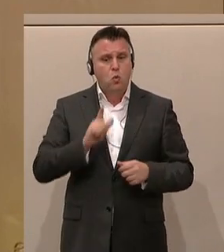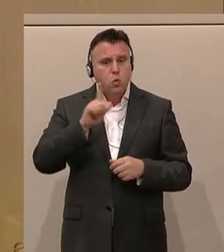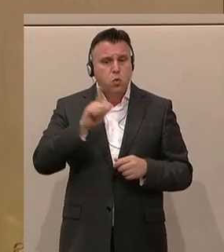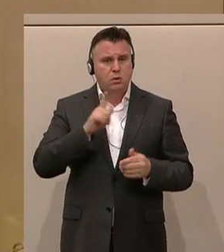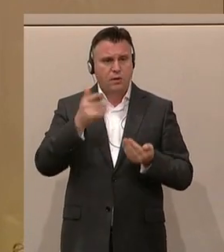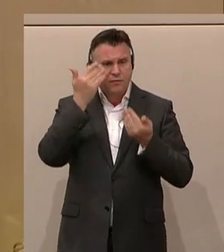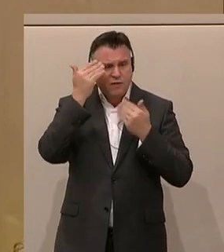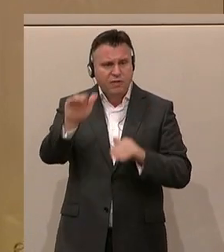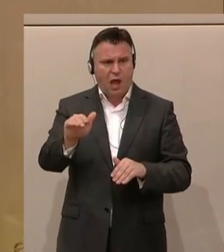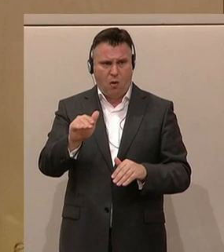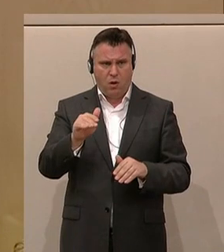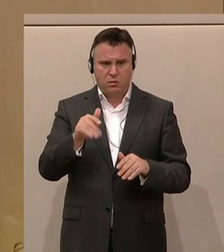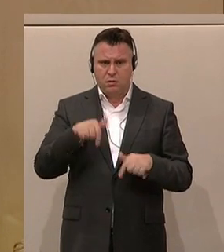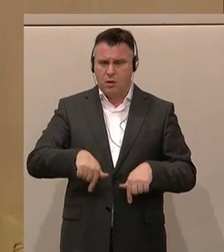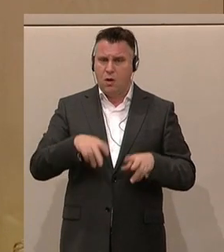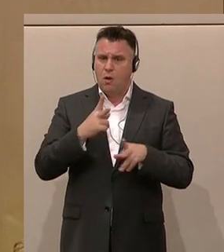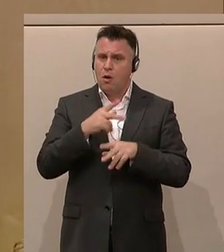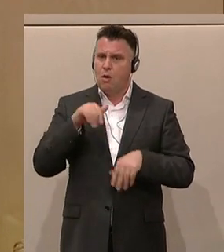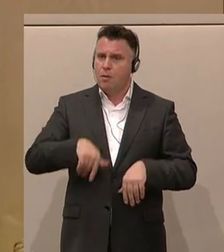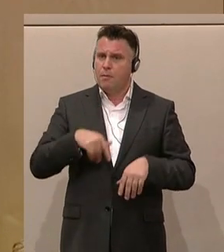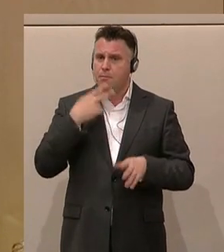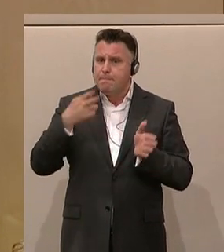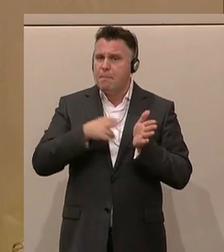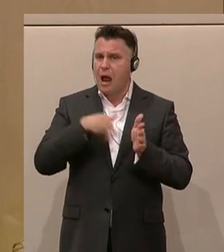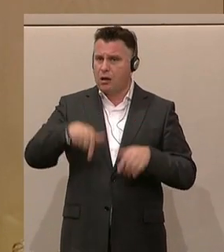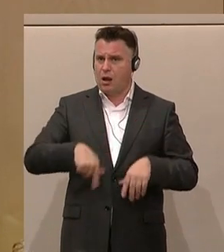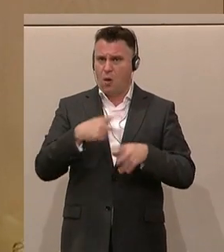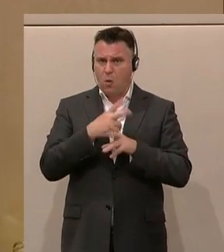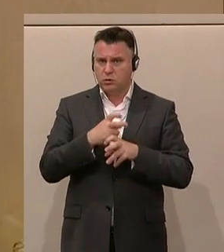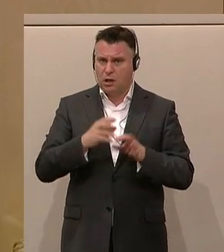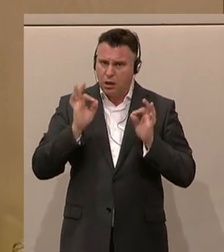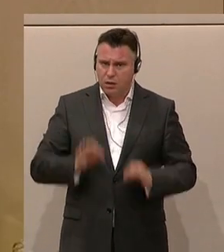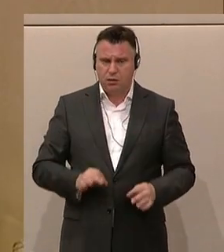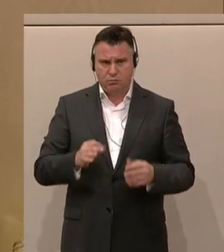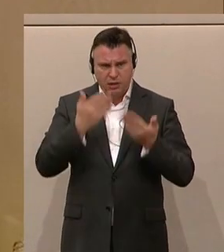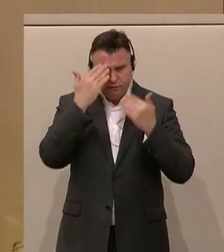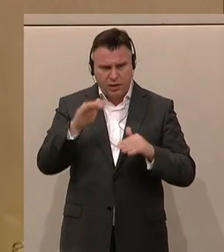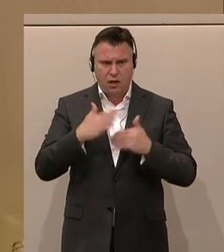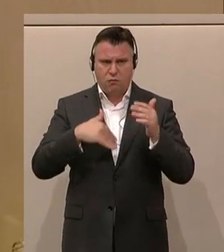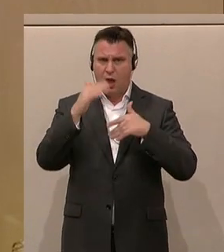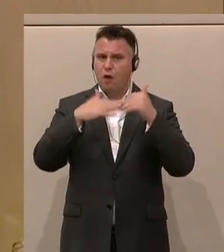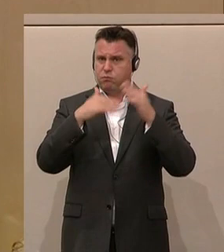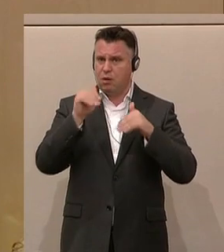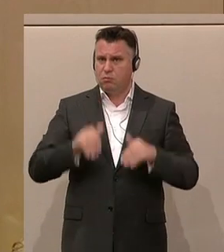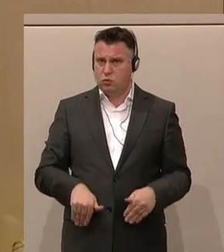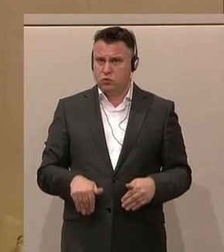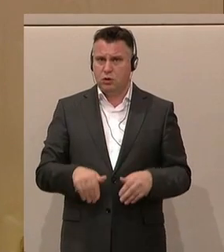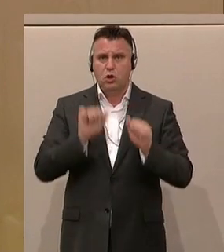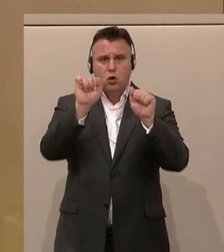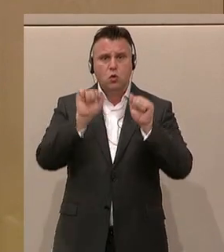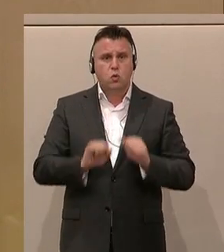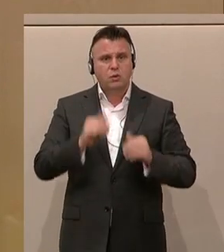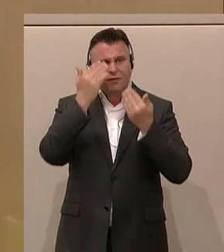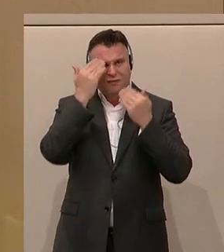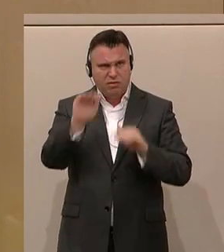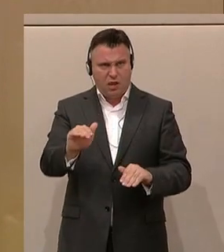die österreichischen Marken und in die österreichischen Produkte weiter aufgebaut werden muss. Am Ende des Tages ist es so, dass dieses